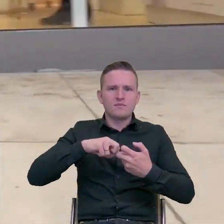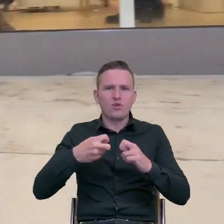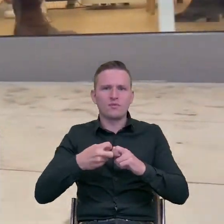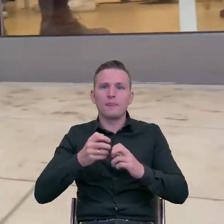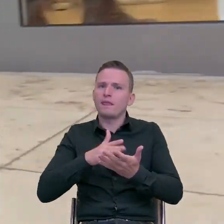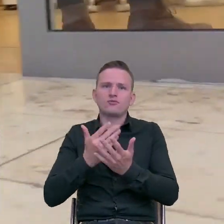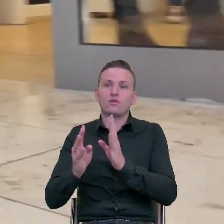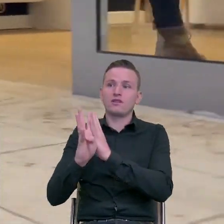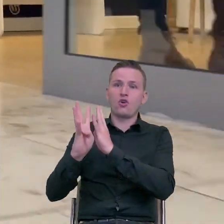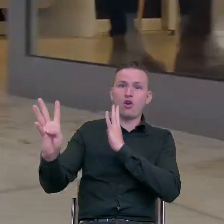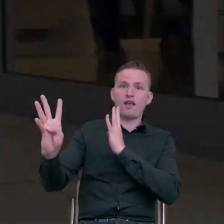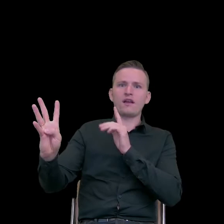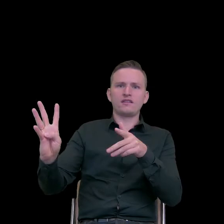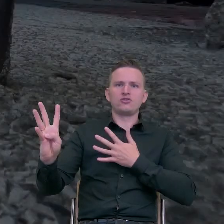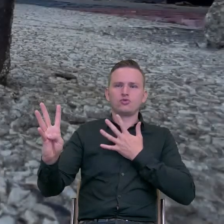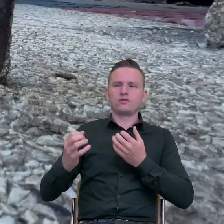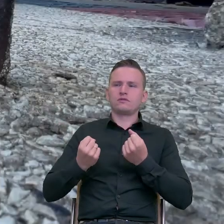kolejkach będzie sporym ciężarem.